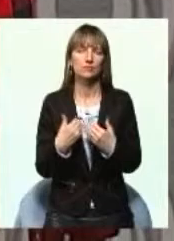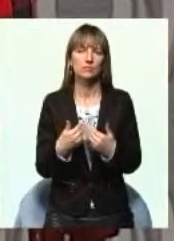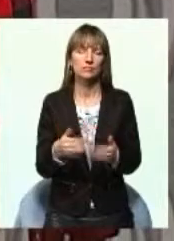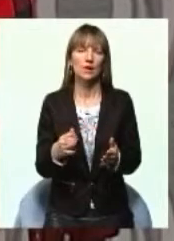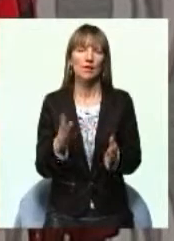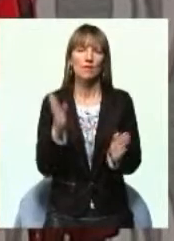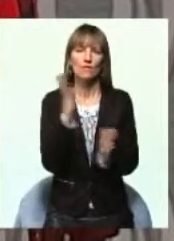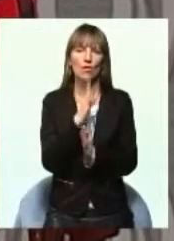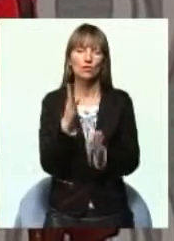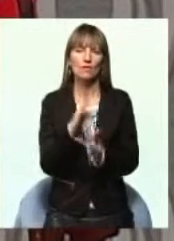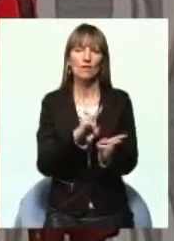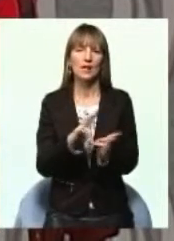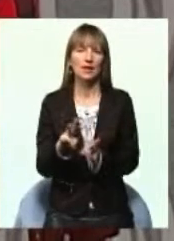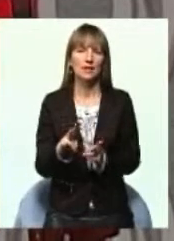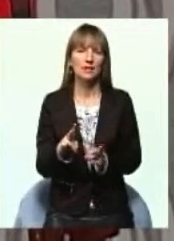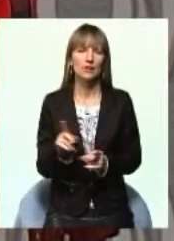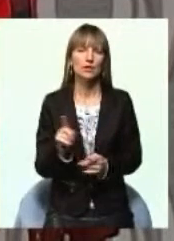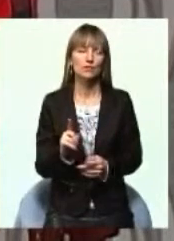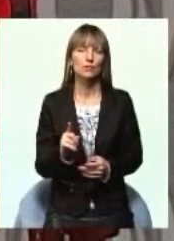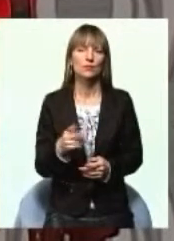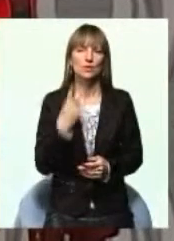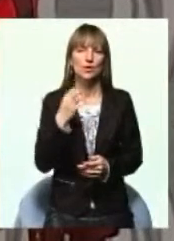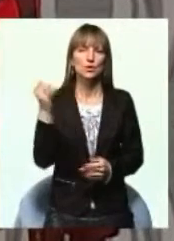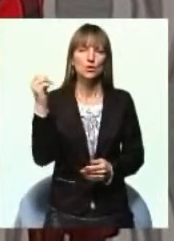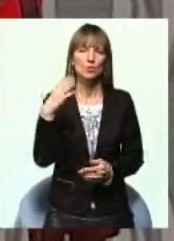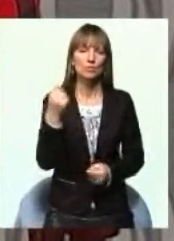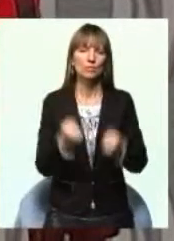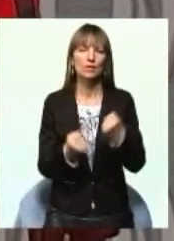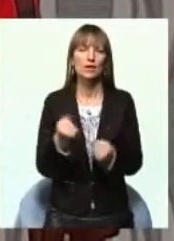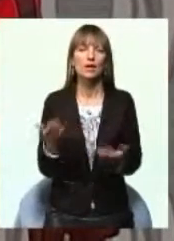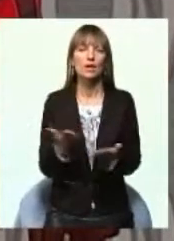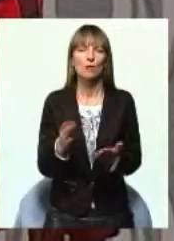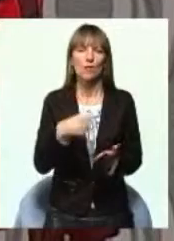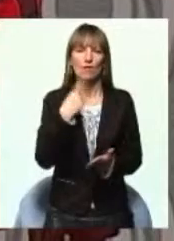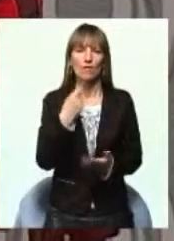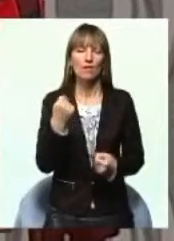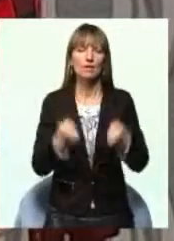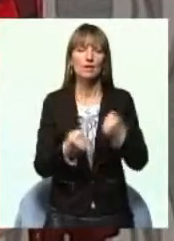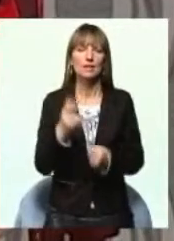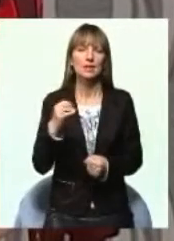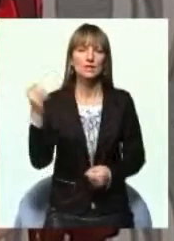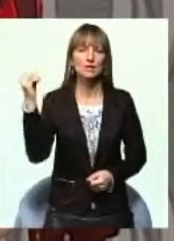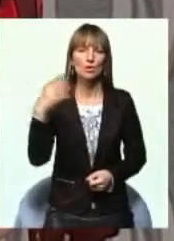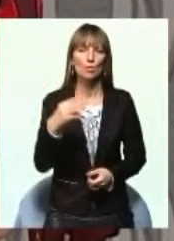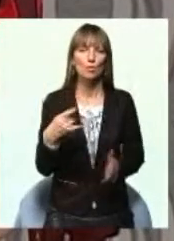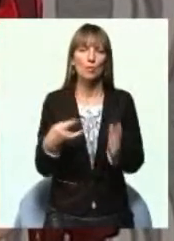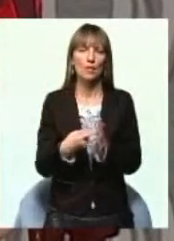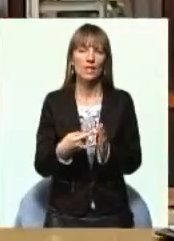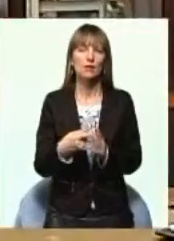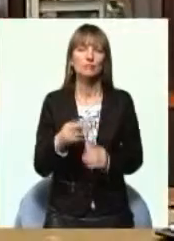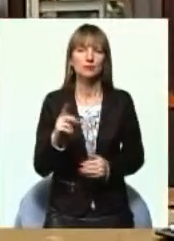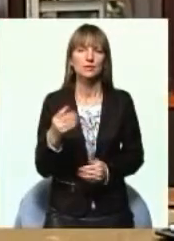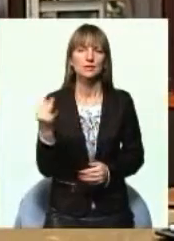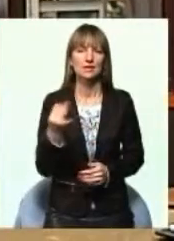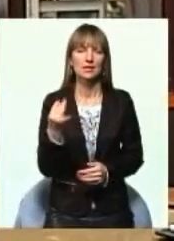зараз поглянути, який взагалі, як виглядає сонячний автомобіль? Або, як ми говоримо, автомобіль на сонячних батареях. Було б